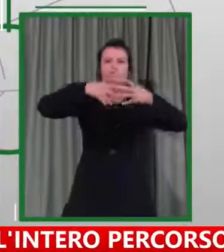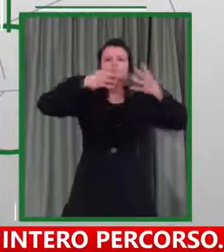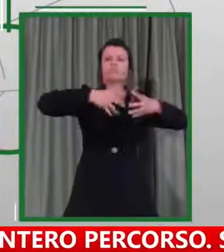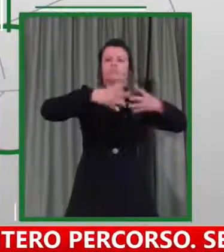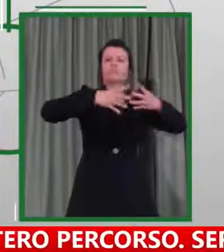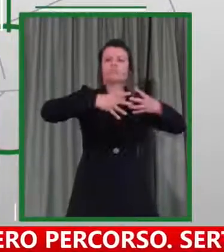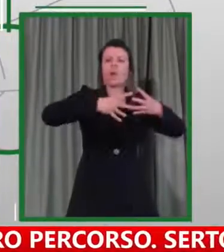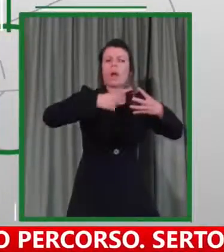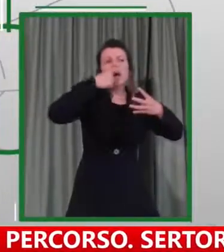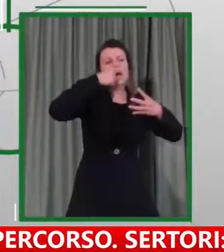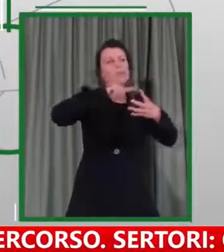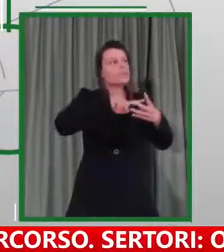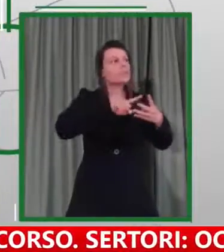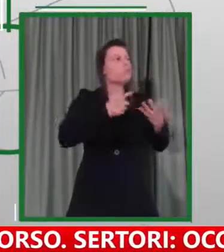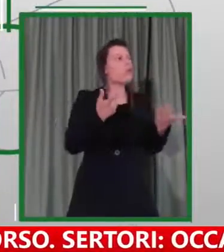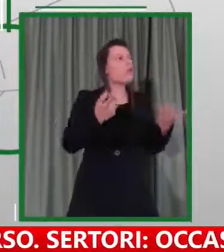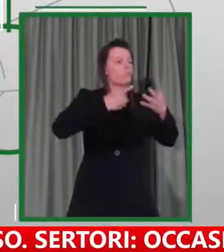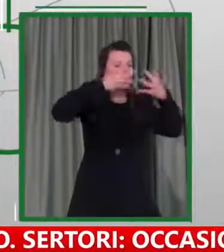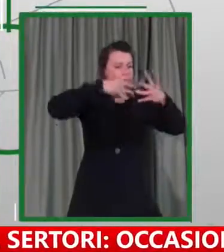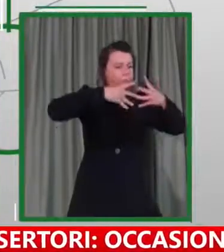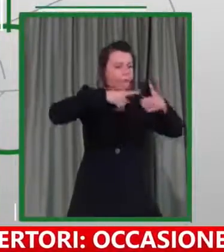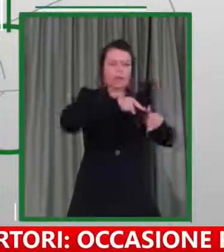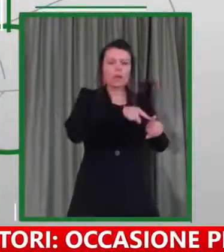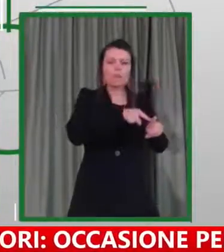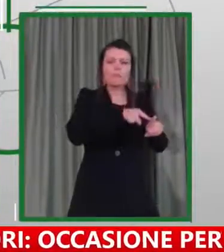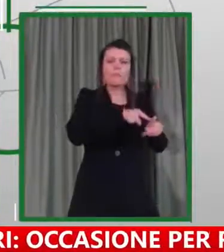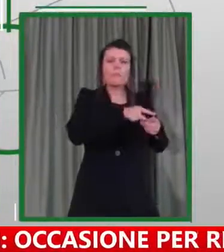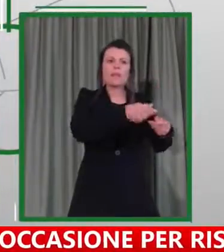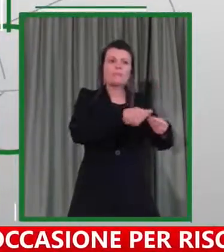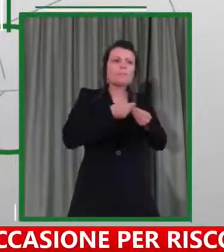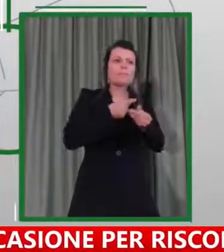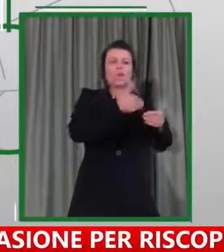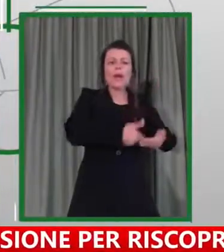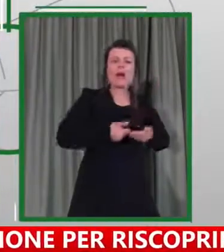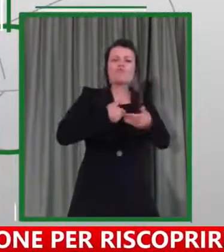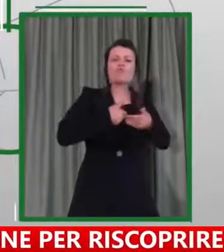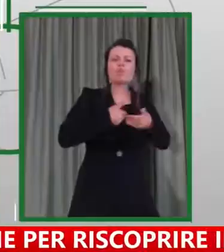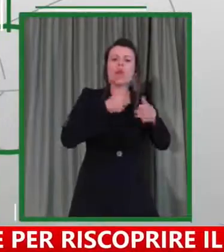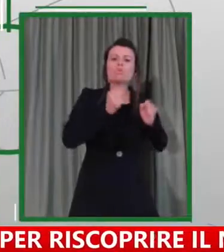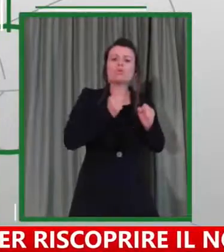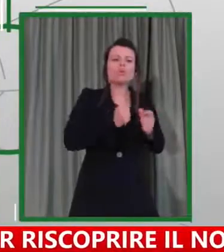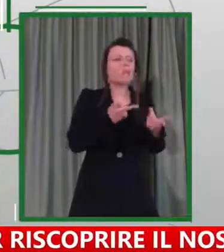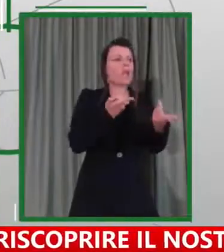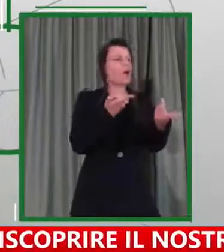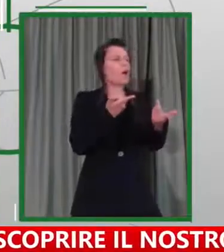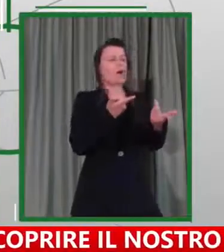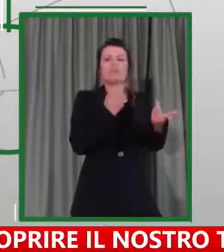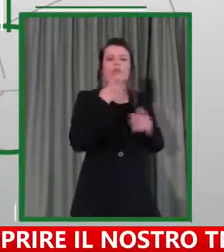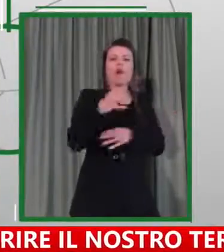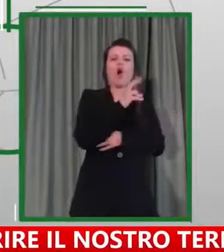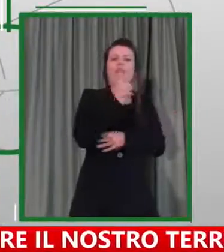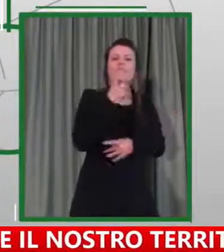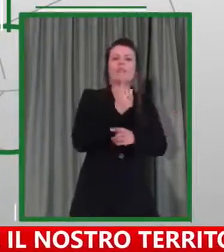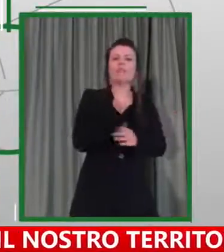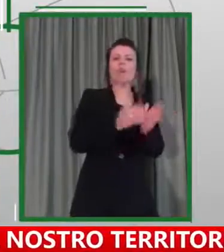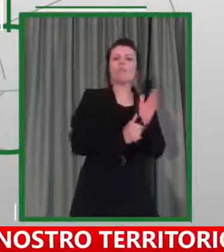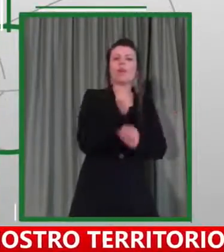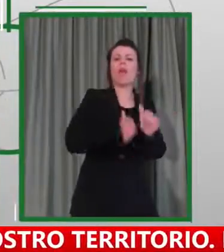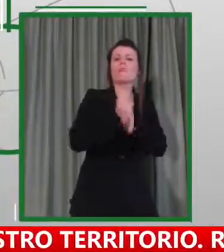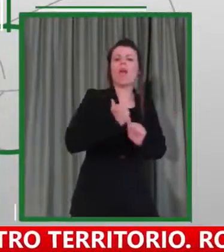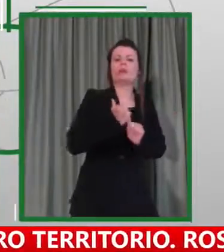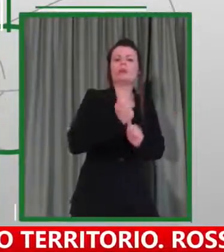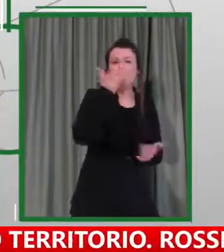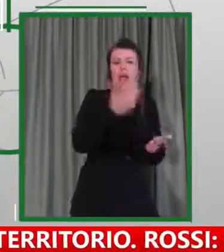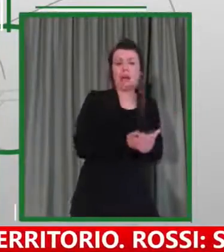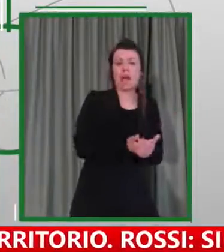ci possa indicare una strada per la prevenzione del Covid. Ancora, l'assistenza domiciliare per i